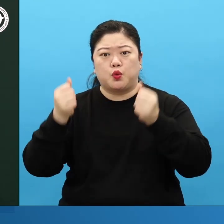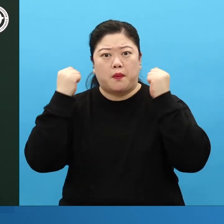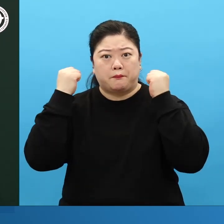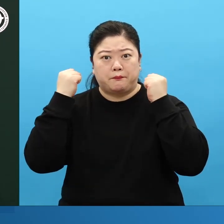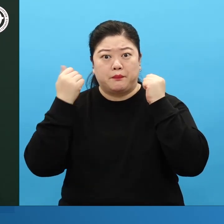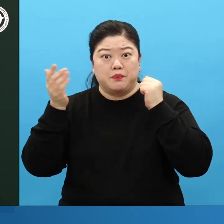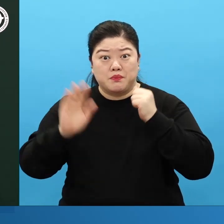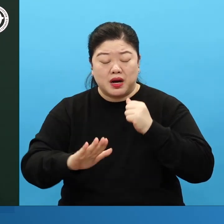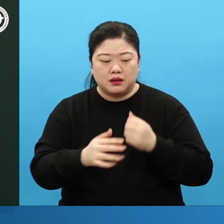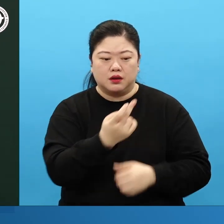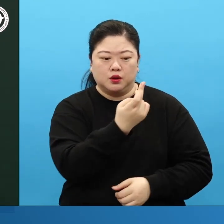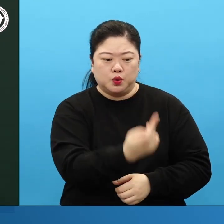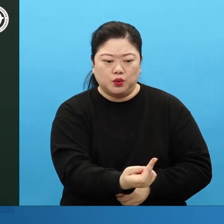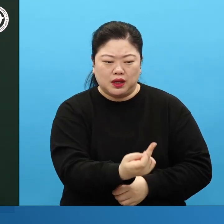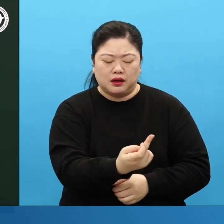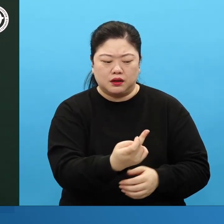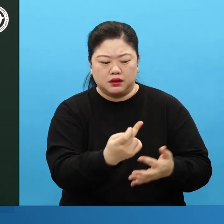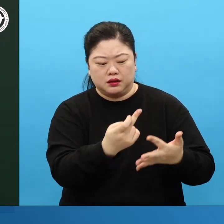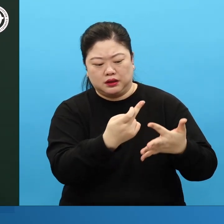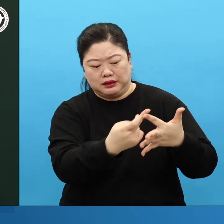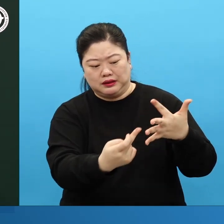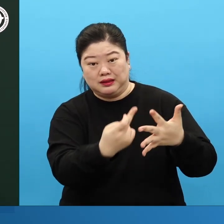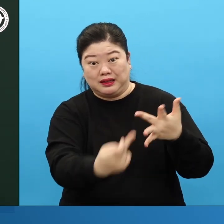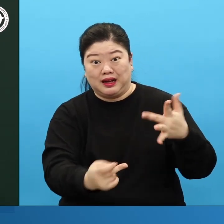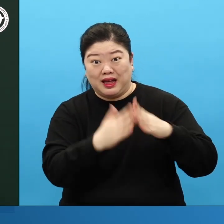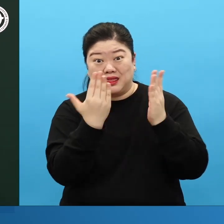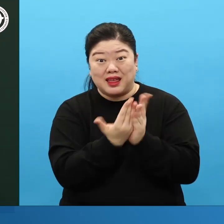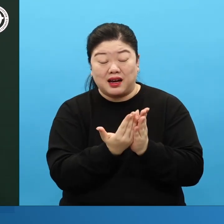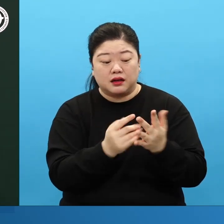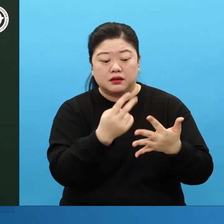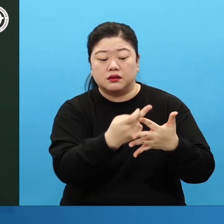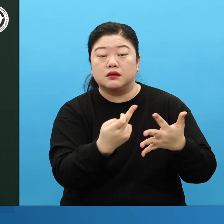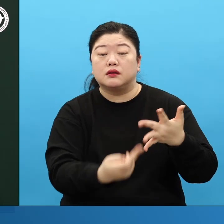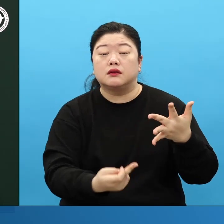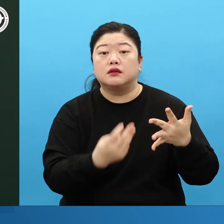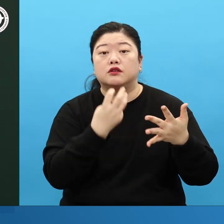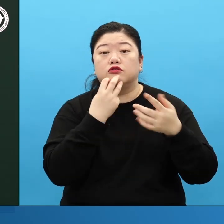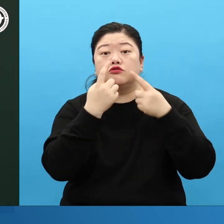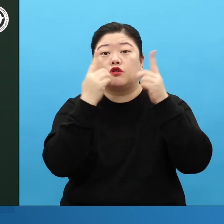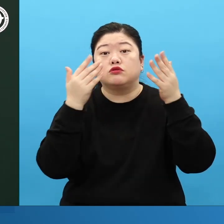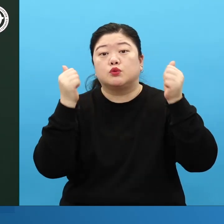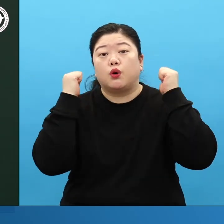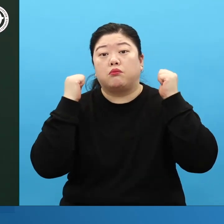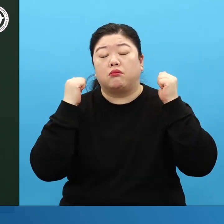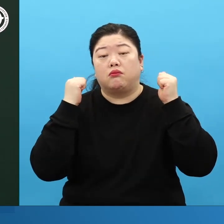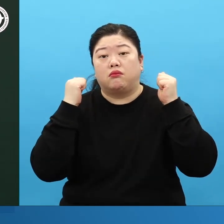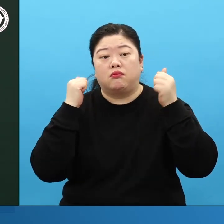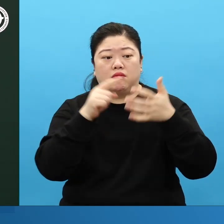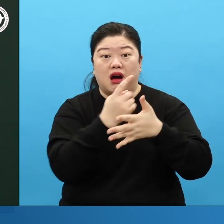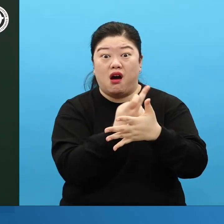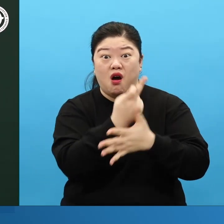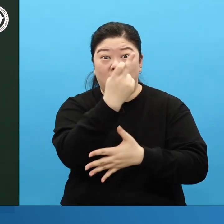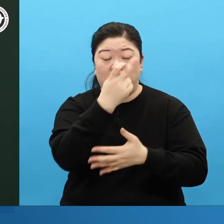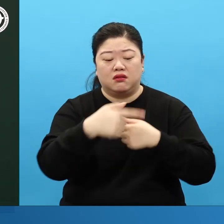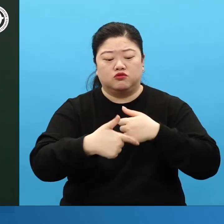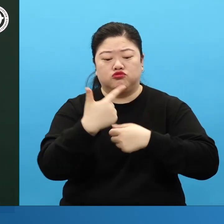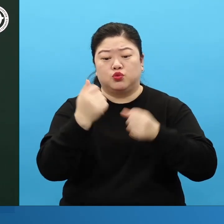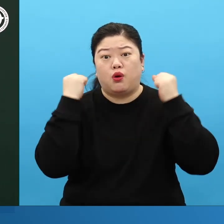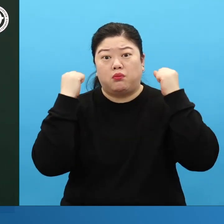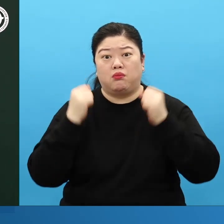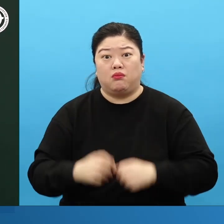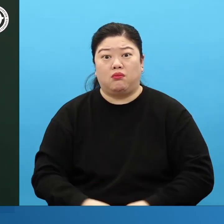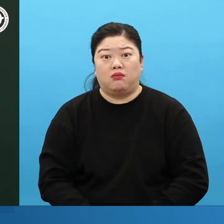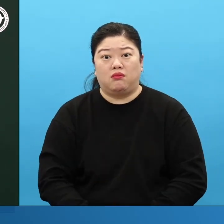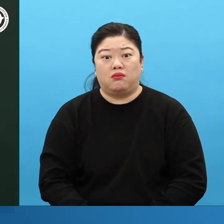estudiar. 동생 2명 있었는데 2명 다 서울대 출신이에요. Tiene dos hermanos y los dos los llevó para que estudiaran en la Universidad de 애들 Seúl. 동생들